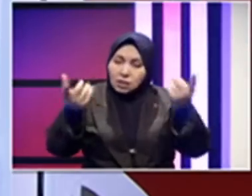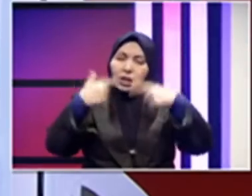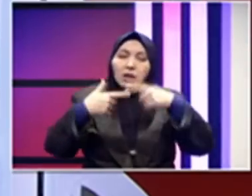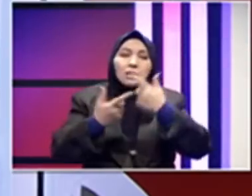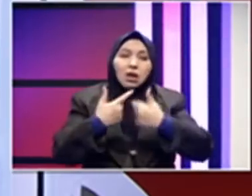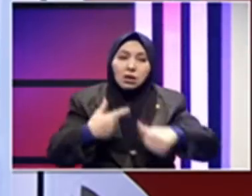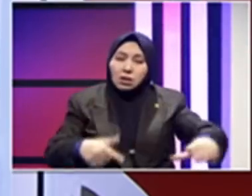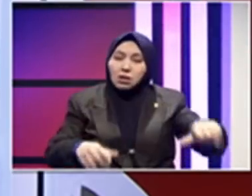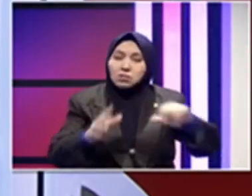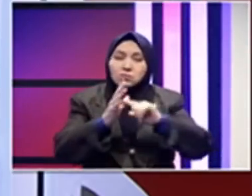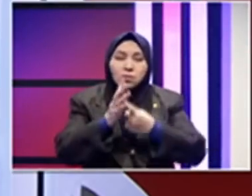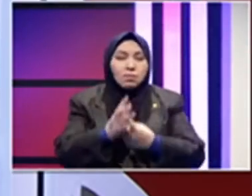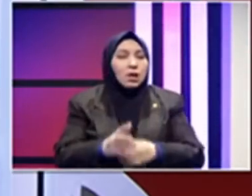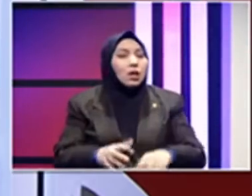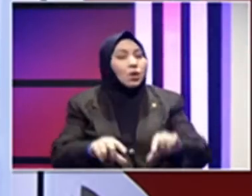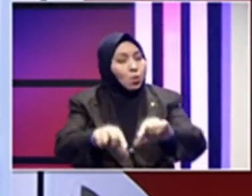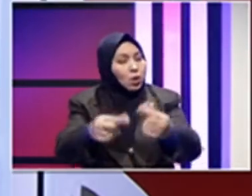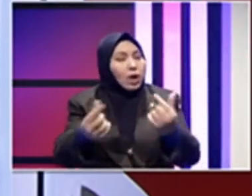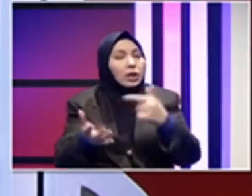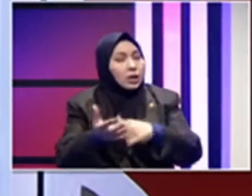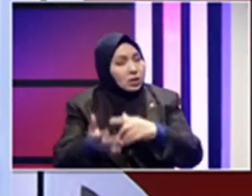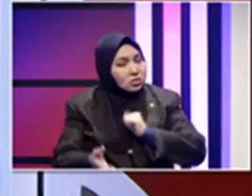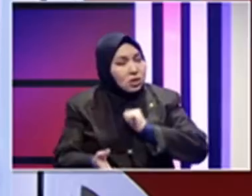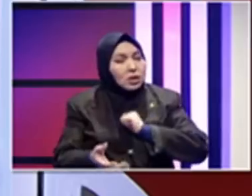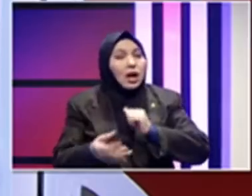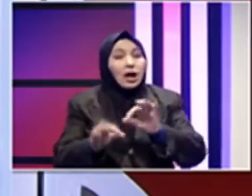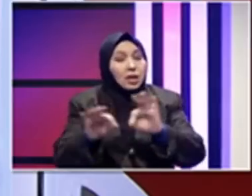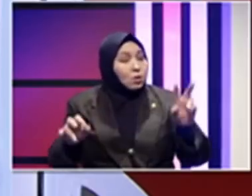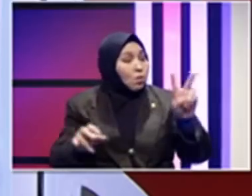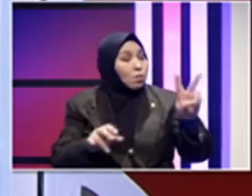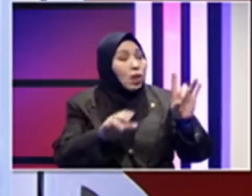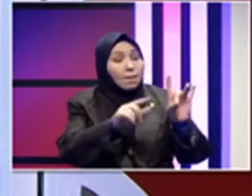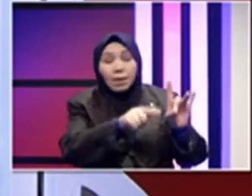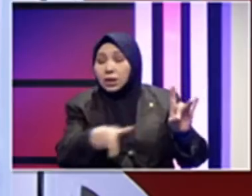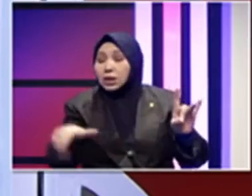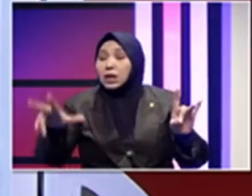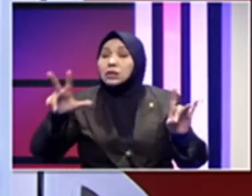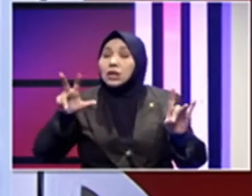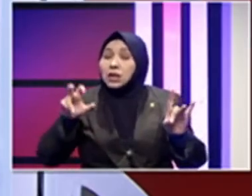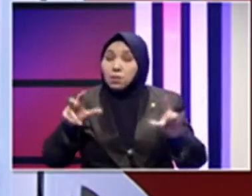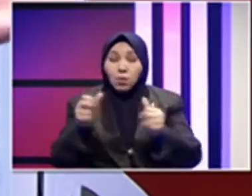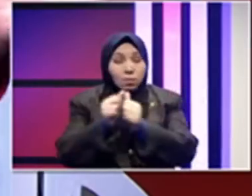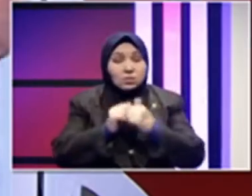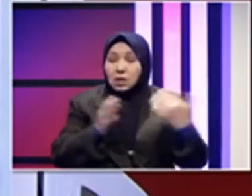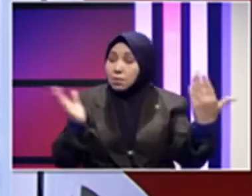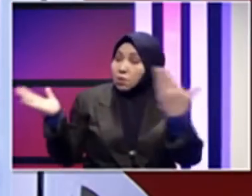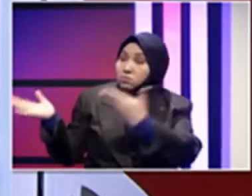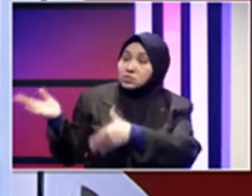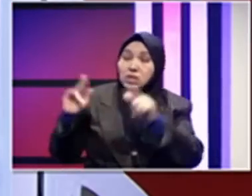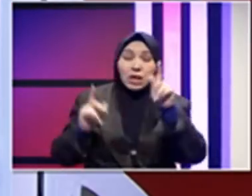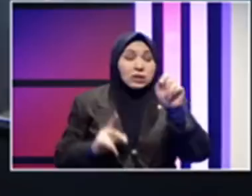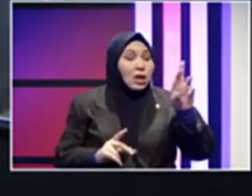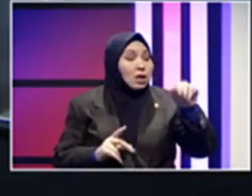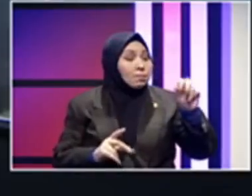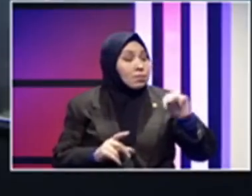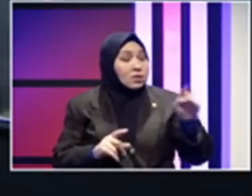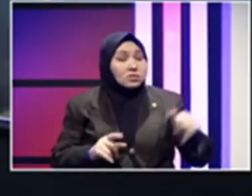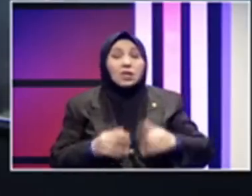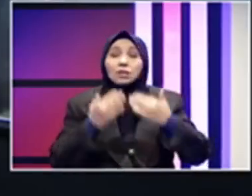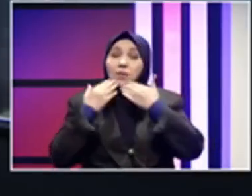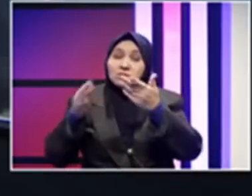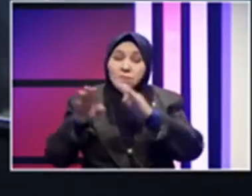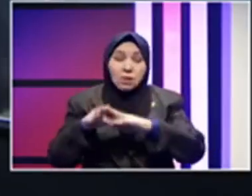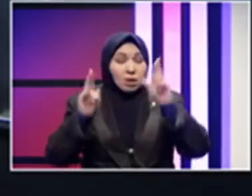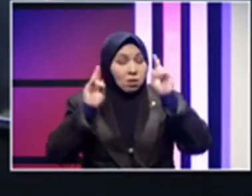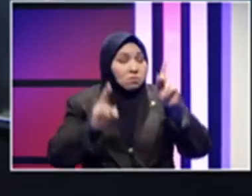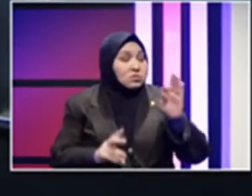daripada sumber basirah Al-Quran ini sendiri. Ayat 28 hingga ayat 30 bersama Ustaz Tarmizi. Terima kasih Al-Fatih Ustaz Fazrul.